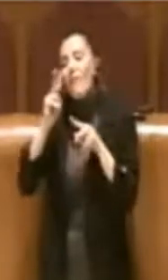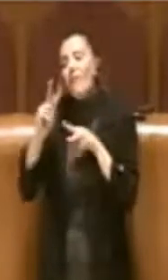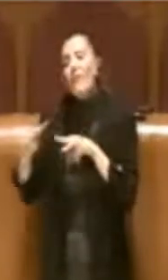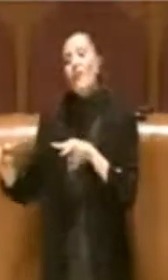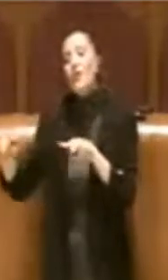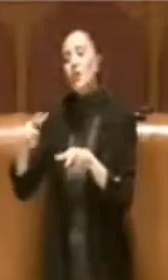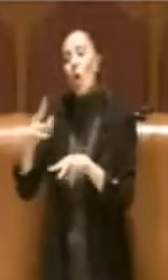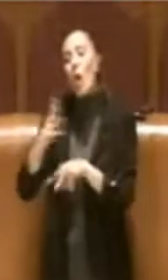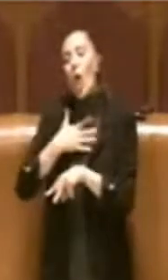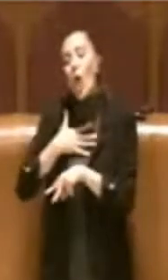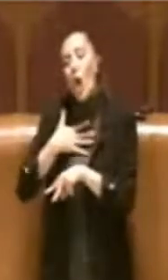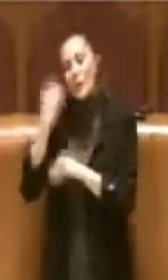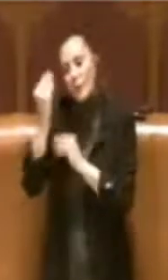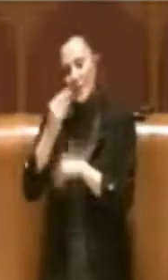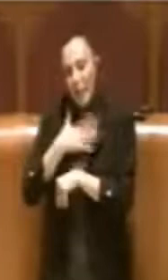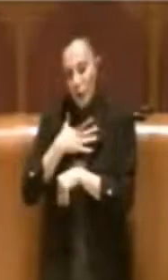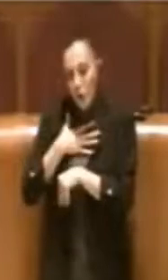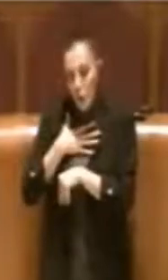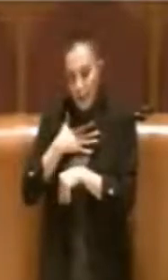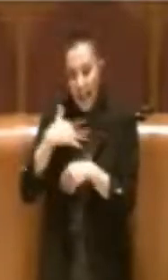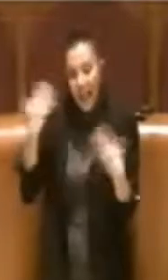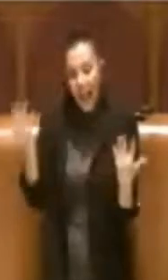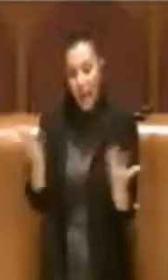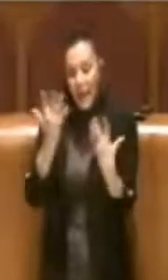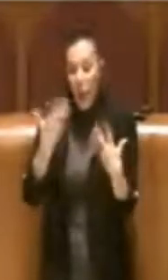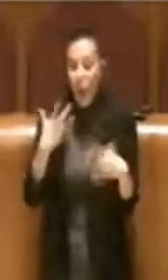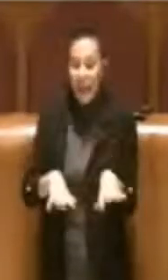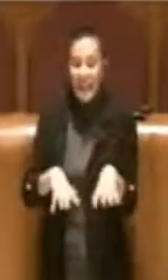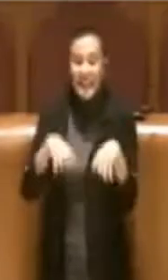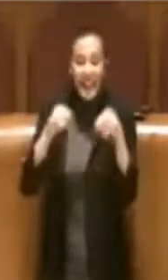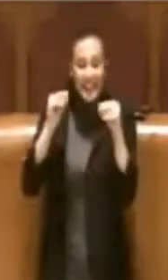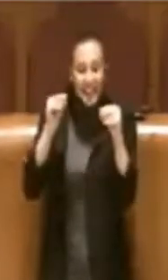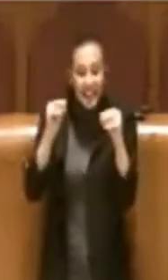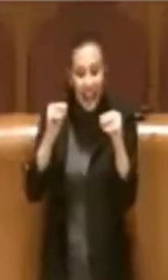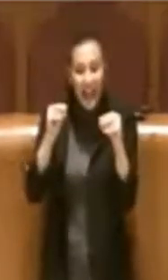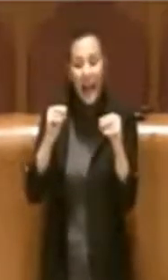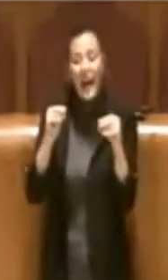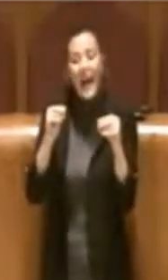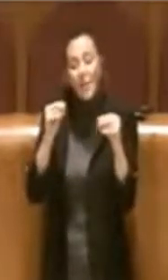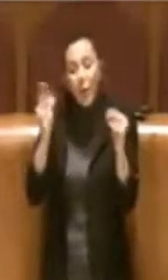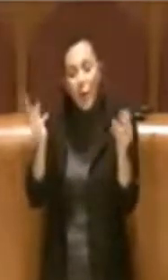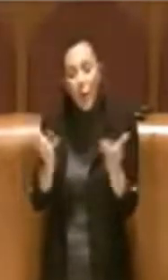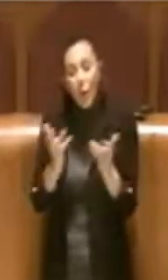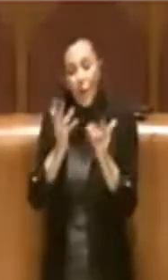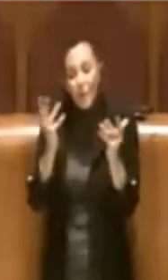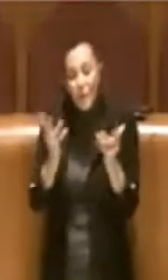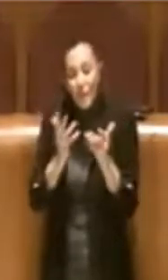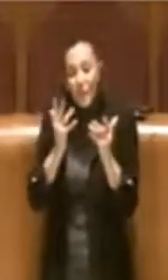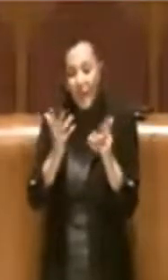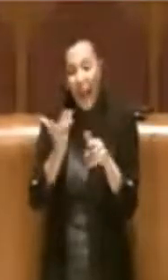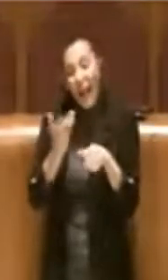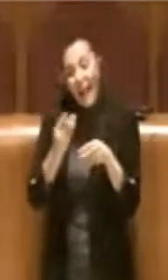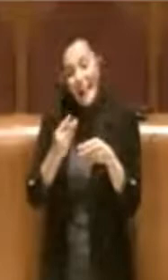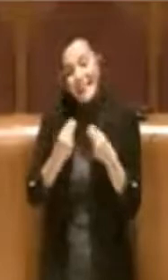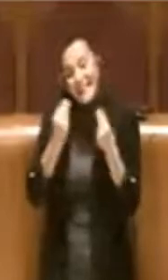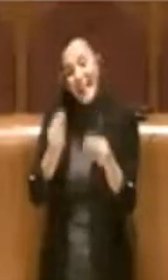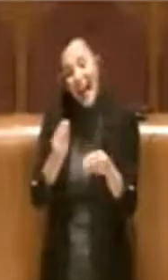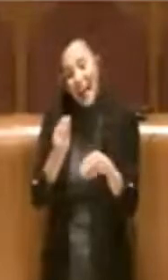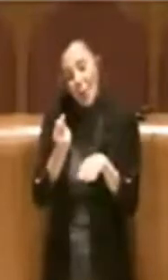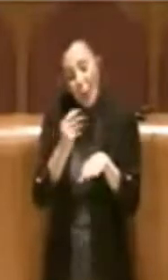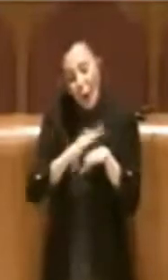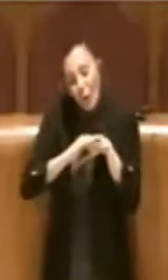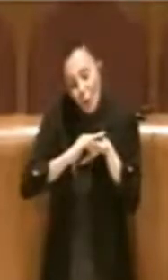d'altro, insomma, quantomeno iniziamo a dare e a rassegnare un po' insomma, delle scuse, no,